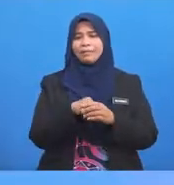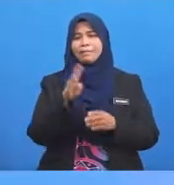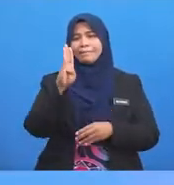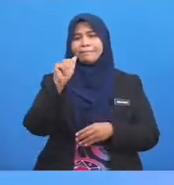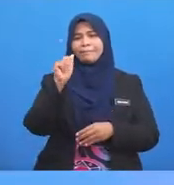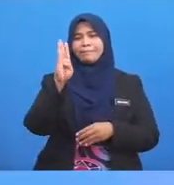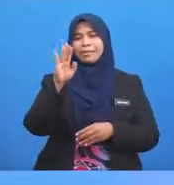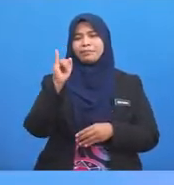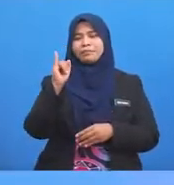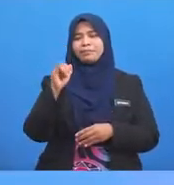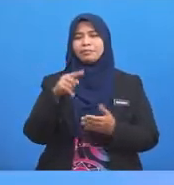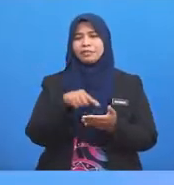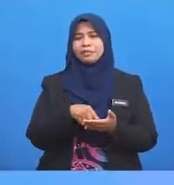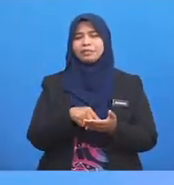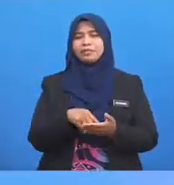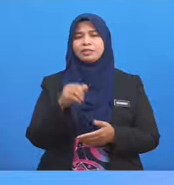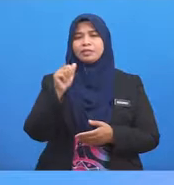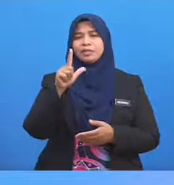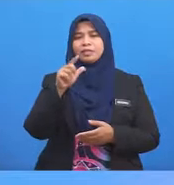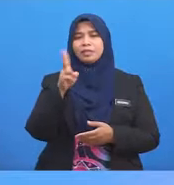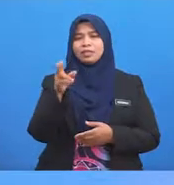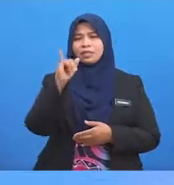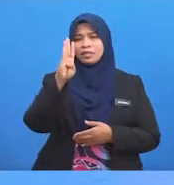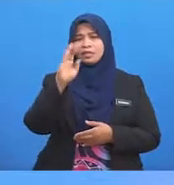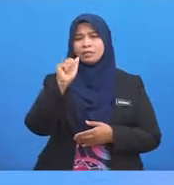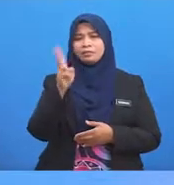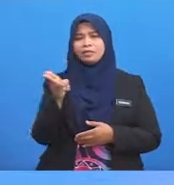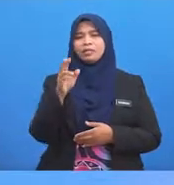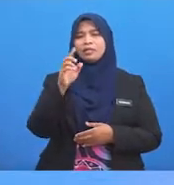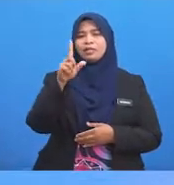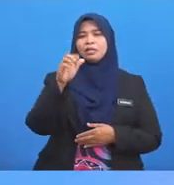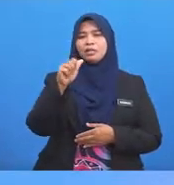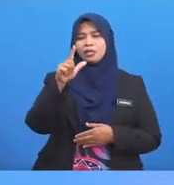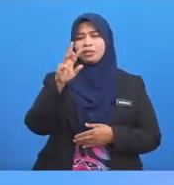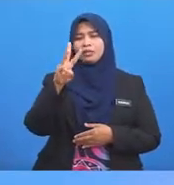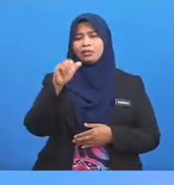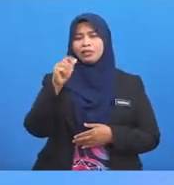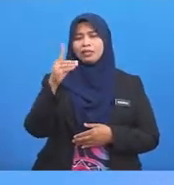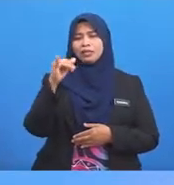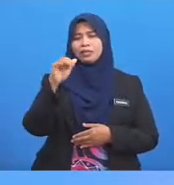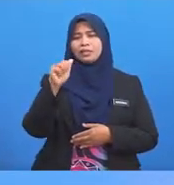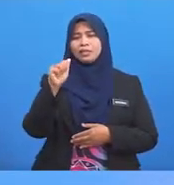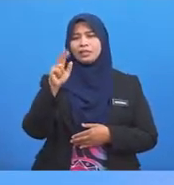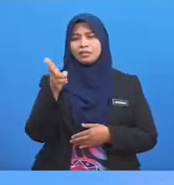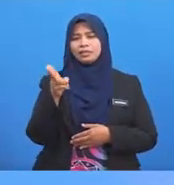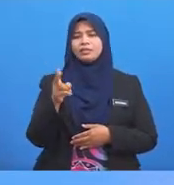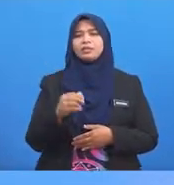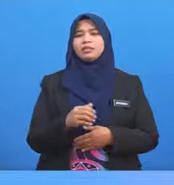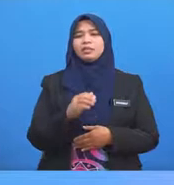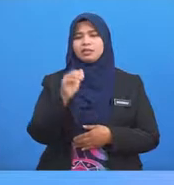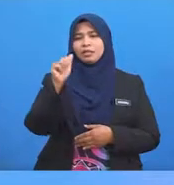iaitu Al-Hibah, Al-Wadi'ah, Al-Qardu, Al-Kafalah dan